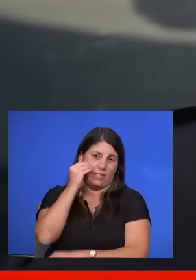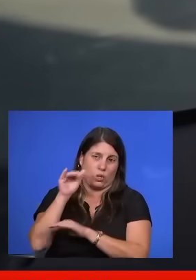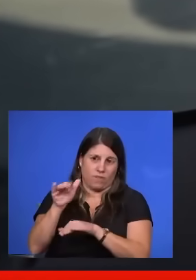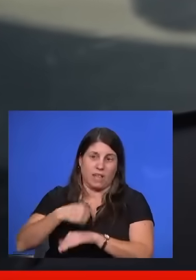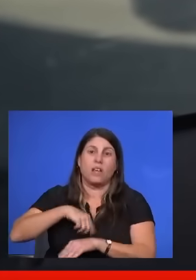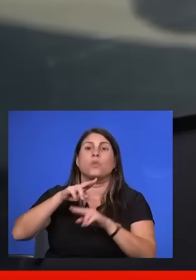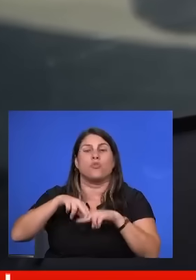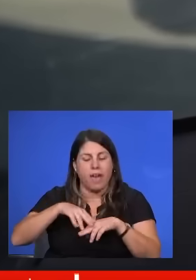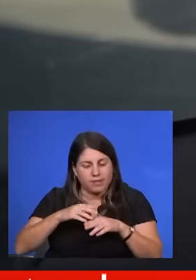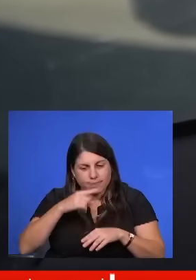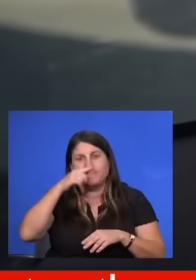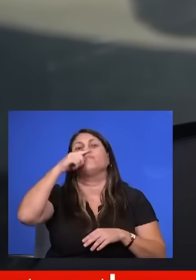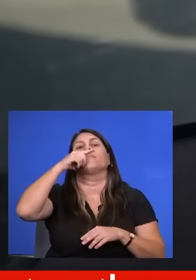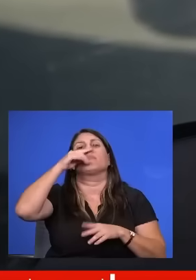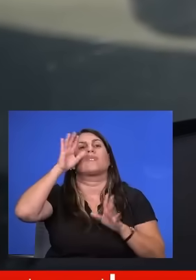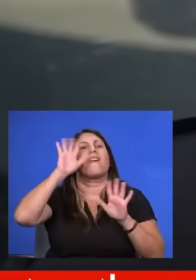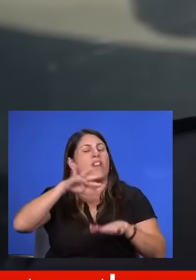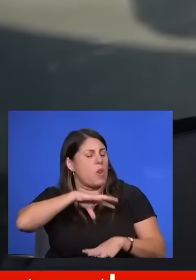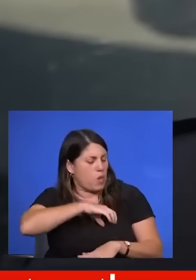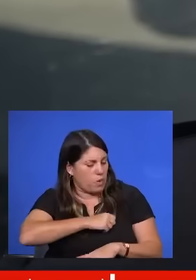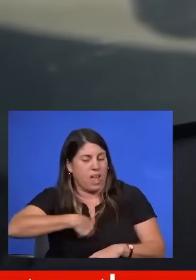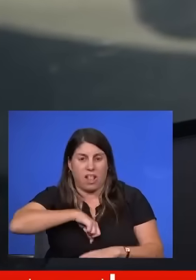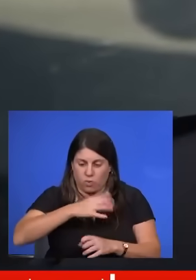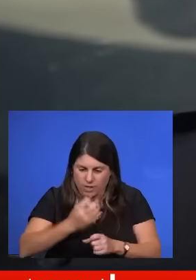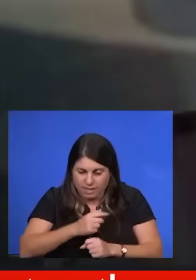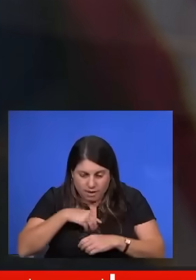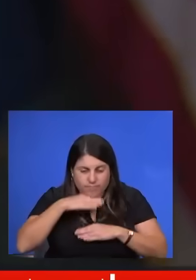אותנו, אנחנו נצליח להתרומם ואנחנו נהיה הכי חזקים שיש רק בזכותם.